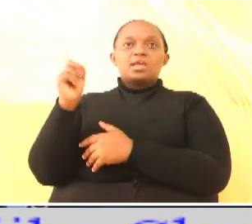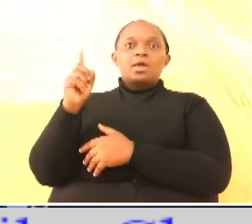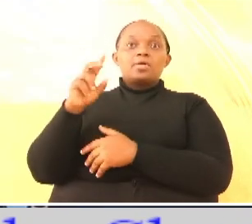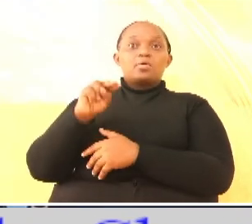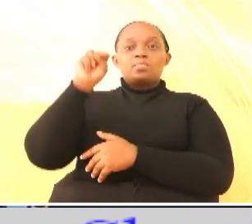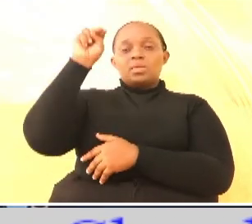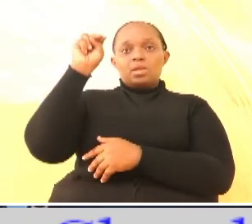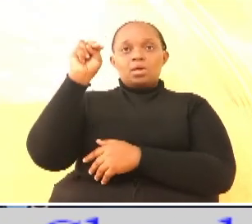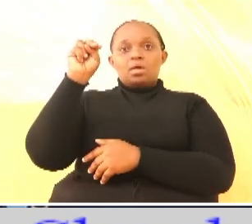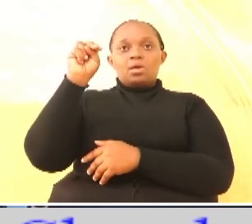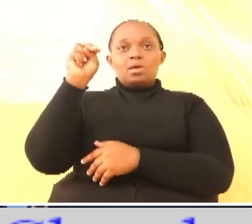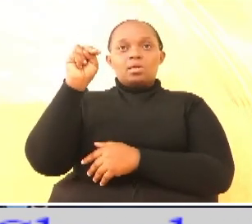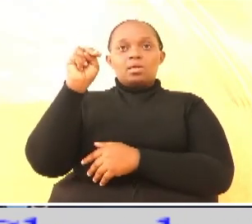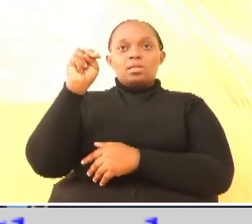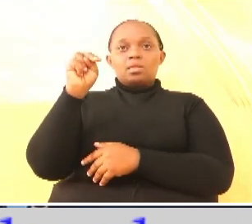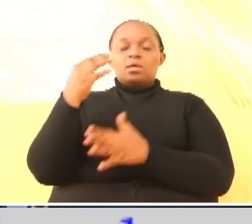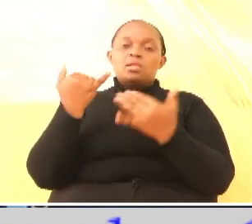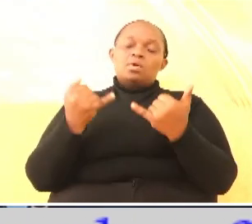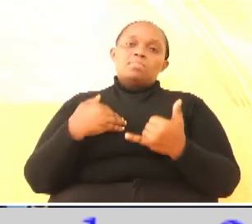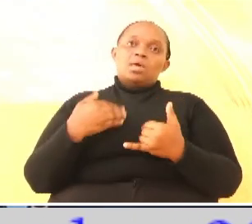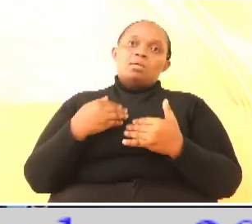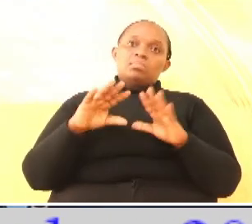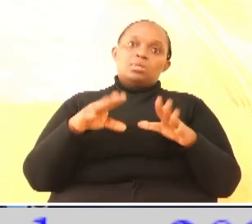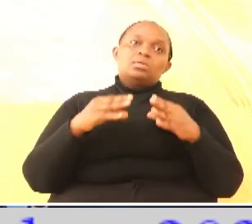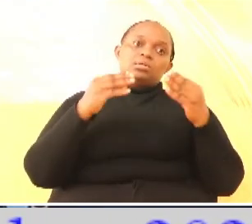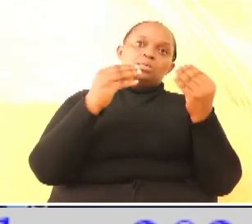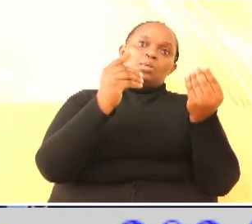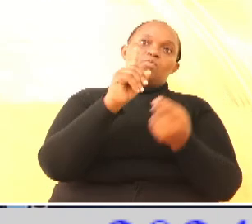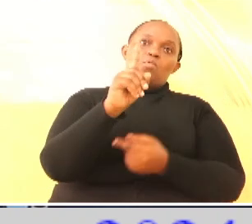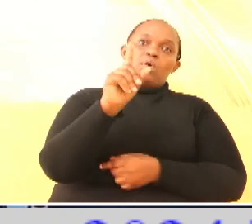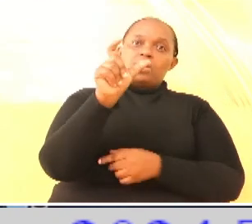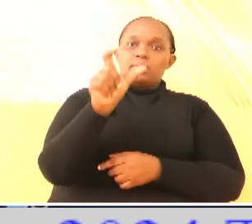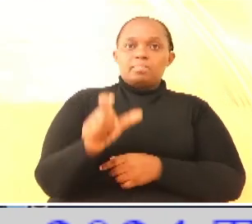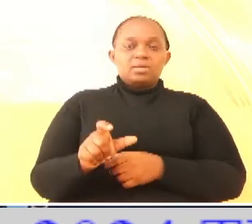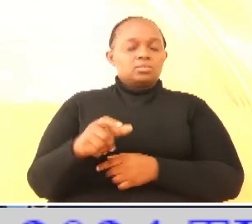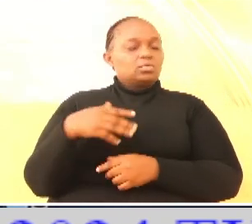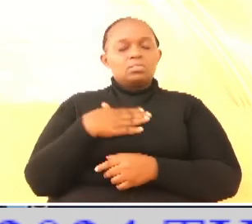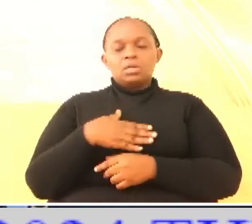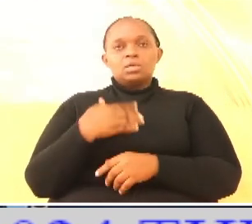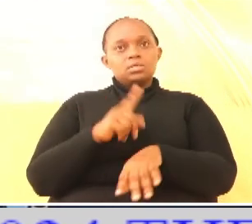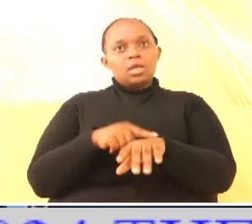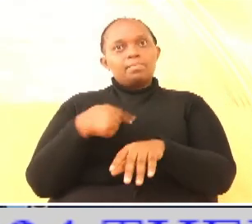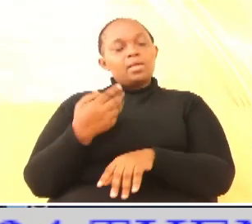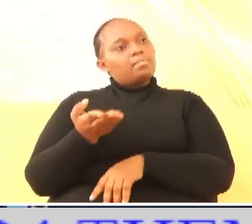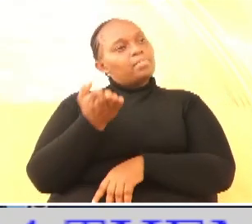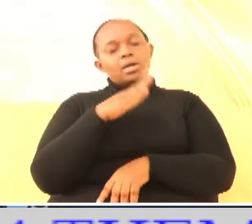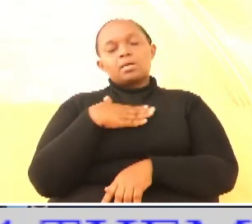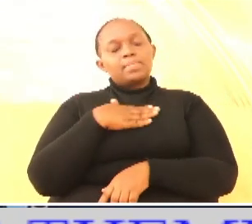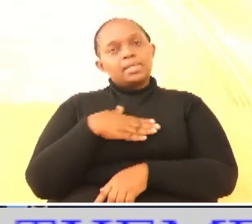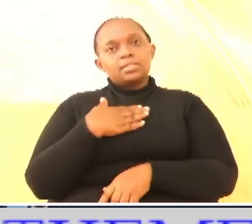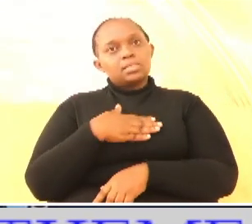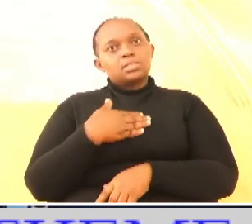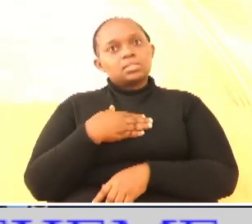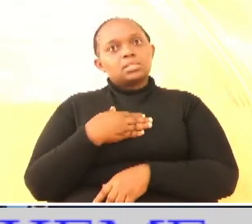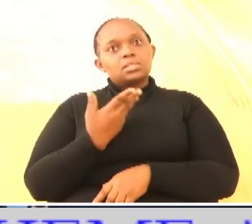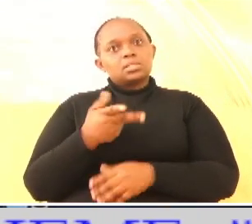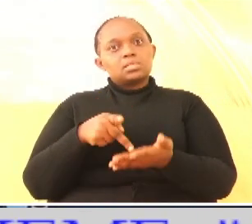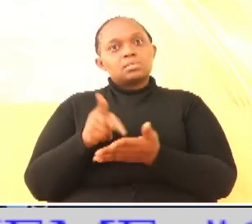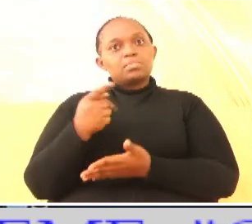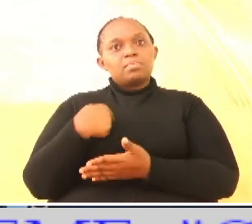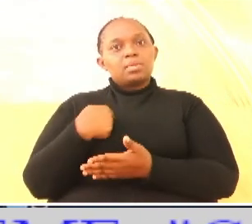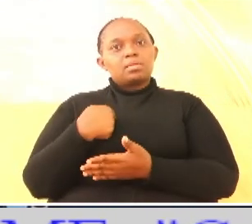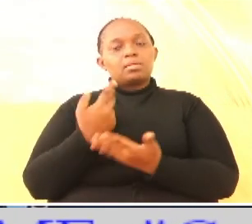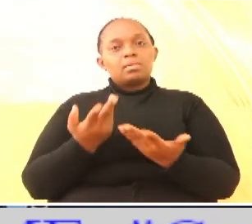kuwapatia. Nimewapatia kondoo moja, kwa hivyo nikitoka mbogesha okia guwako, mwadha ni arogosho. Huyo alikuwa member